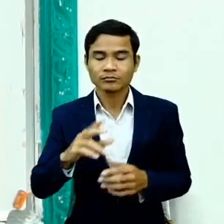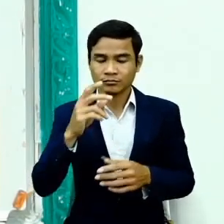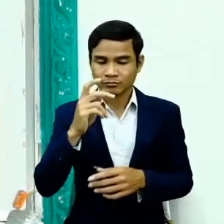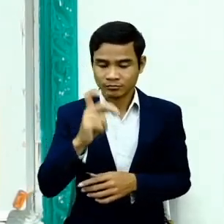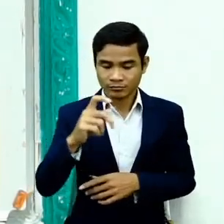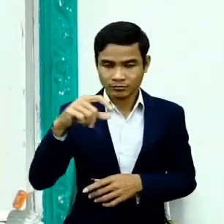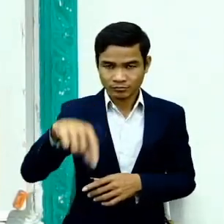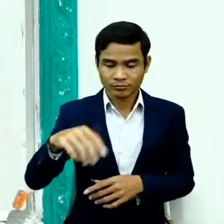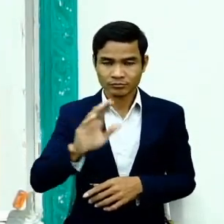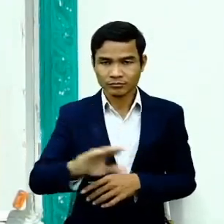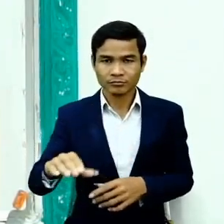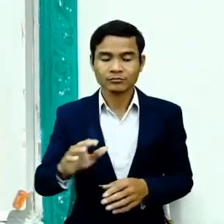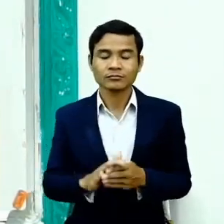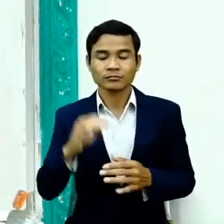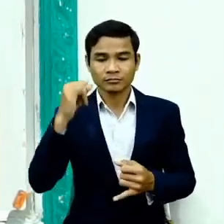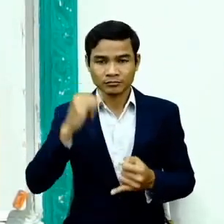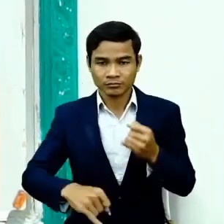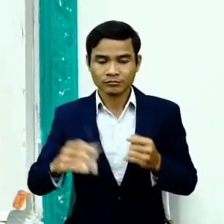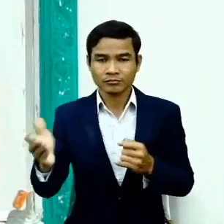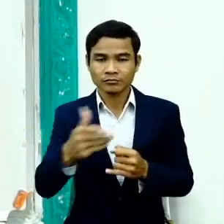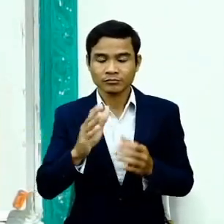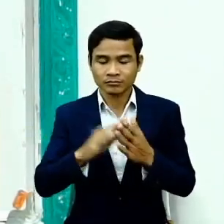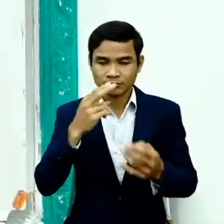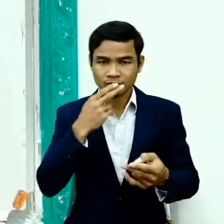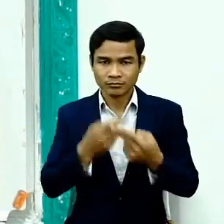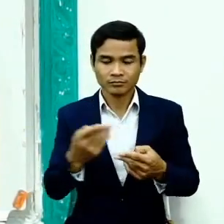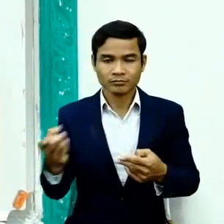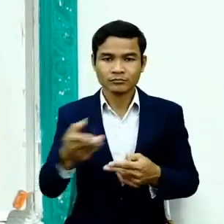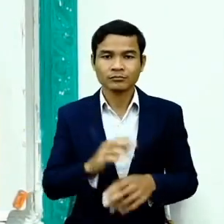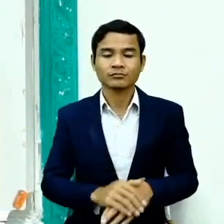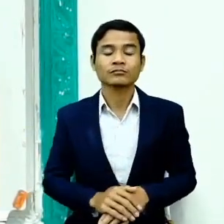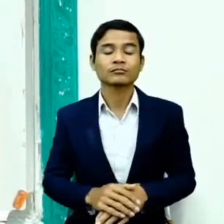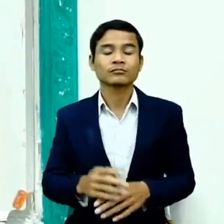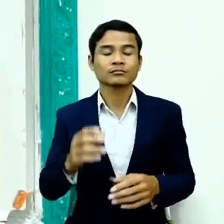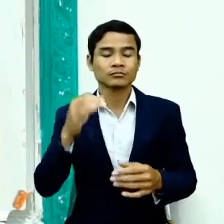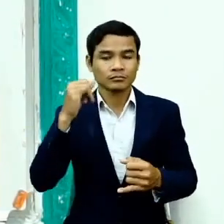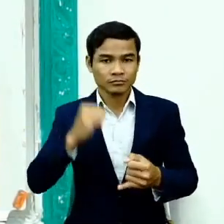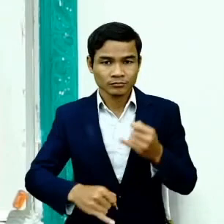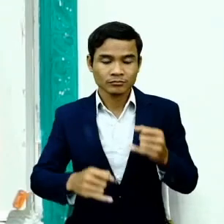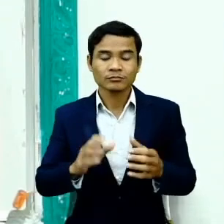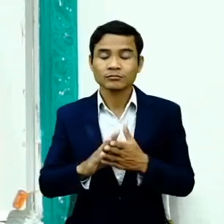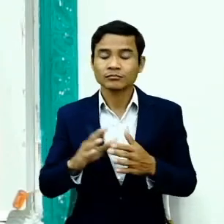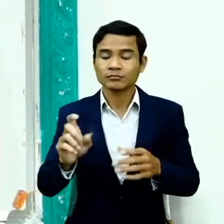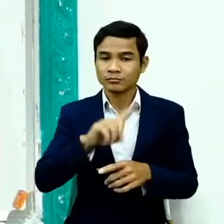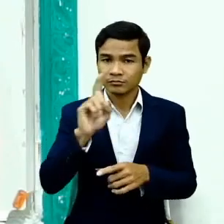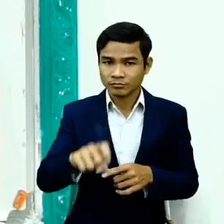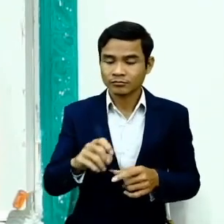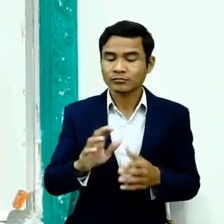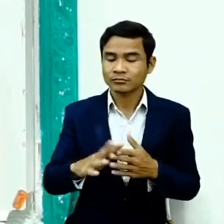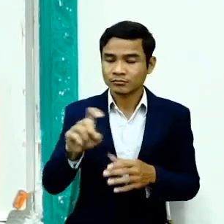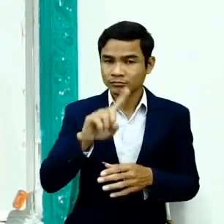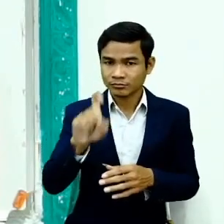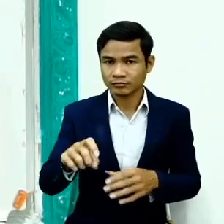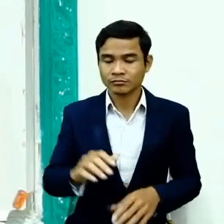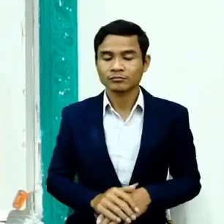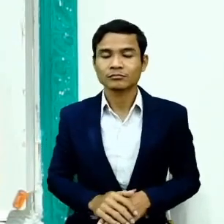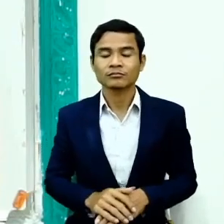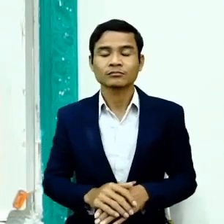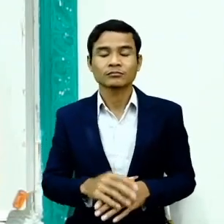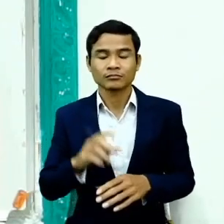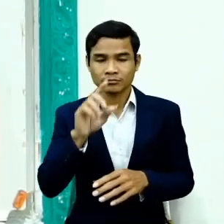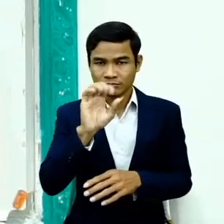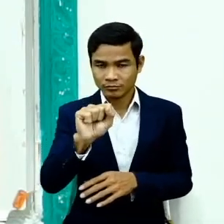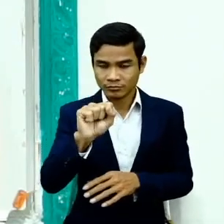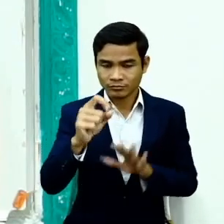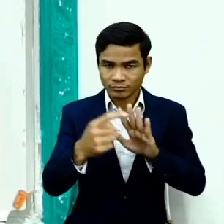kilogram ta nhưng chân chì chồng khói cứ dương một chà lại thá chà chà lại thá cứ yên chà lại tam xùm nguồn để kì chào xùa chà lục biệt ta chánh